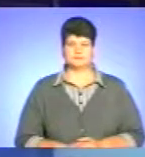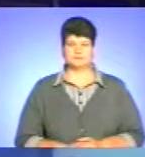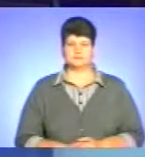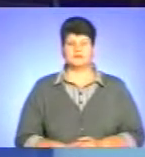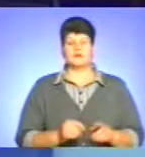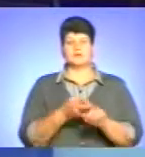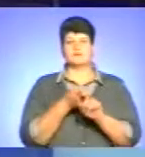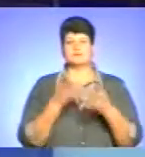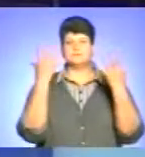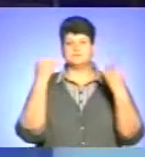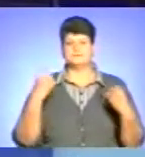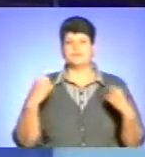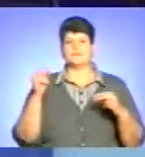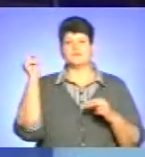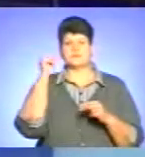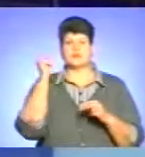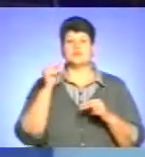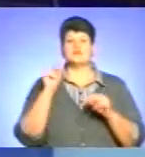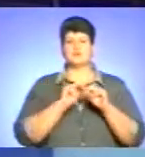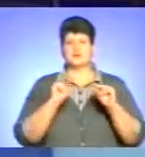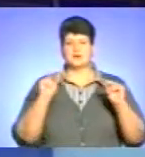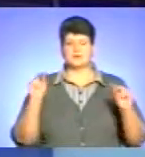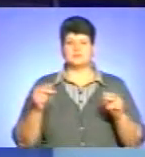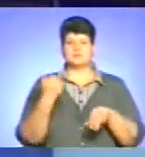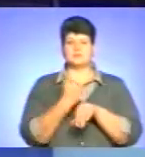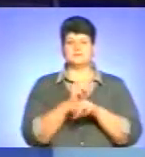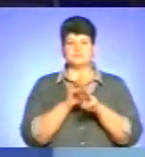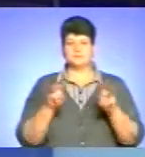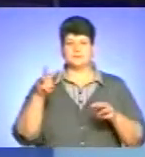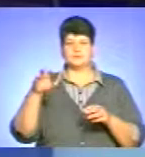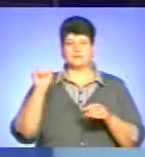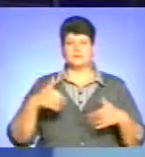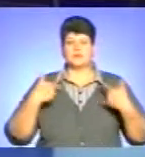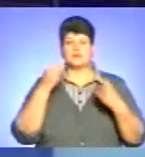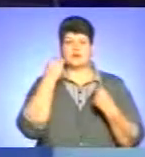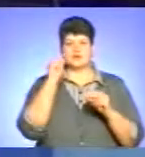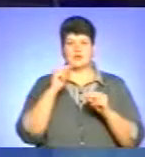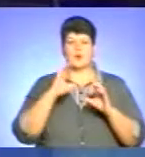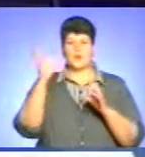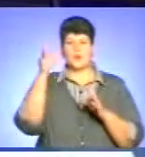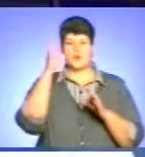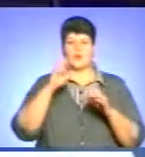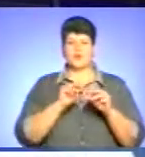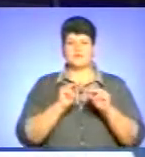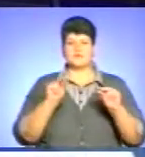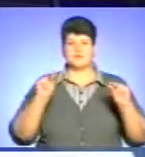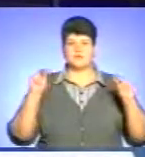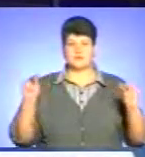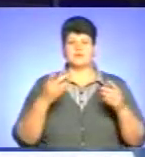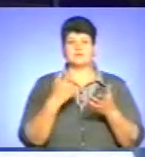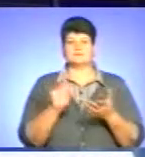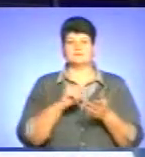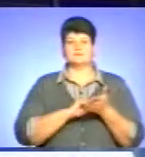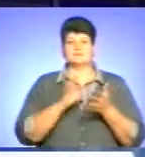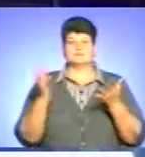З нагоди Дня вчителя прем'єр-міністр Микола Азаров урочисто привітав кращих освітян з усієї України, що досягли блискучих професійних успіхів.